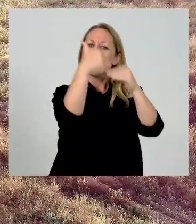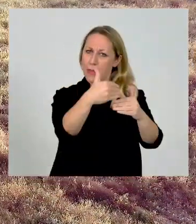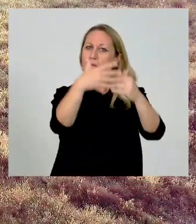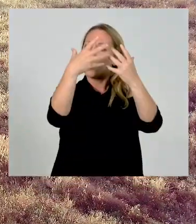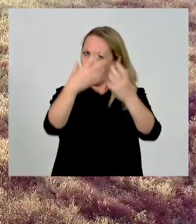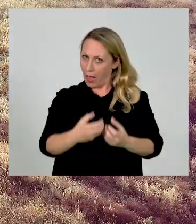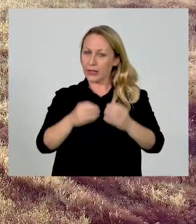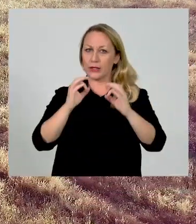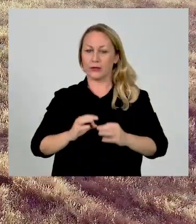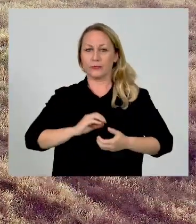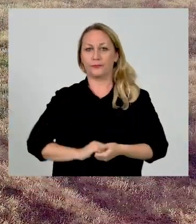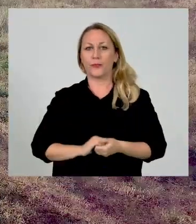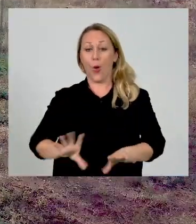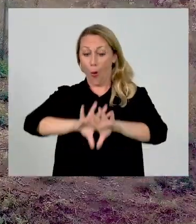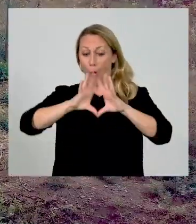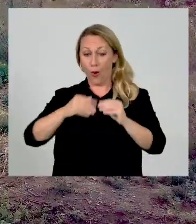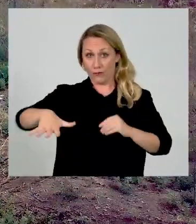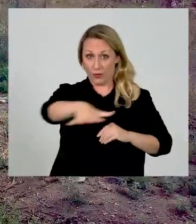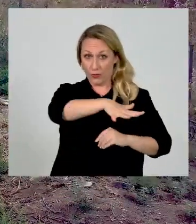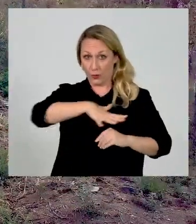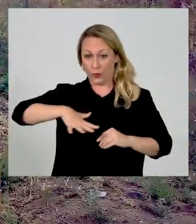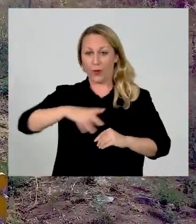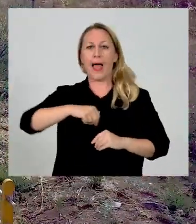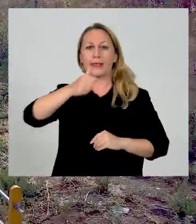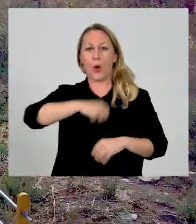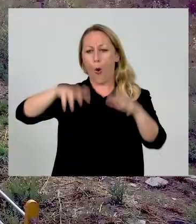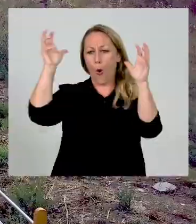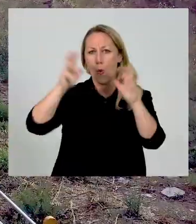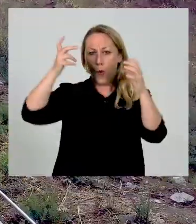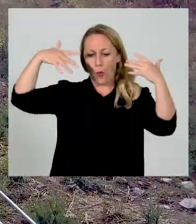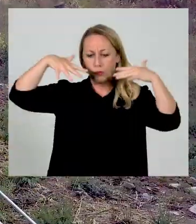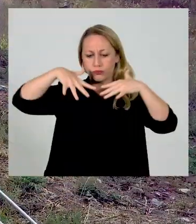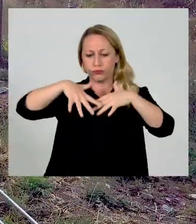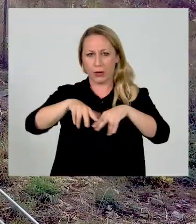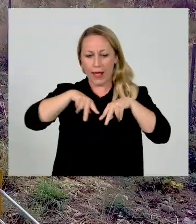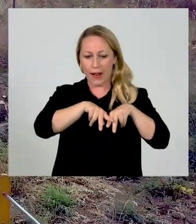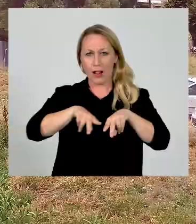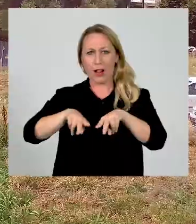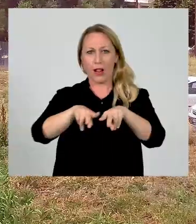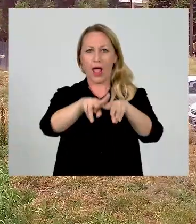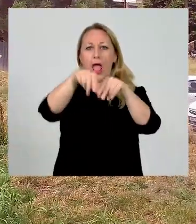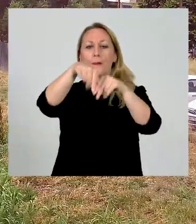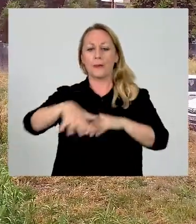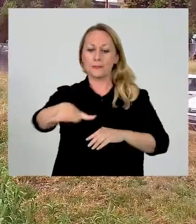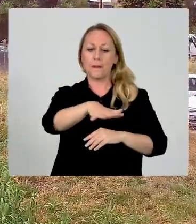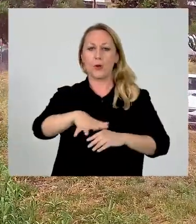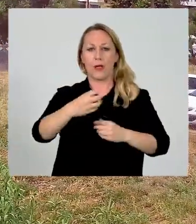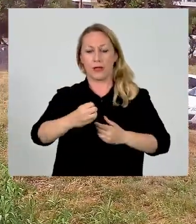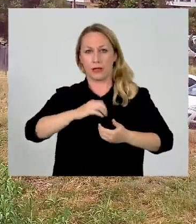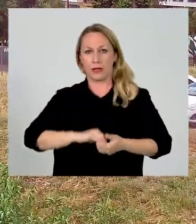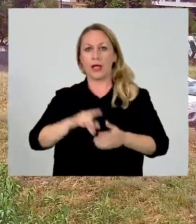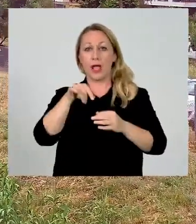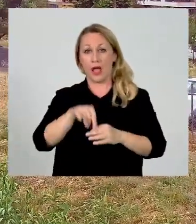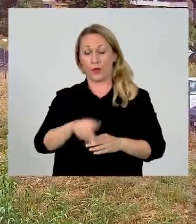ακόμα και πάνω από την Περιφερειακή Οδό. Όλα αυτά τα όμβρια ύδατα συλλέγονται σε αυτό το ρέμα και αποχετεύονται στην Περιφερειακή